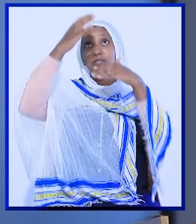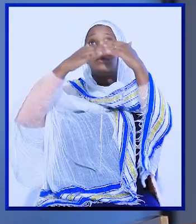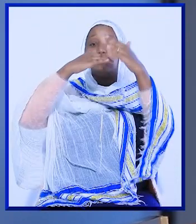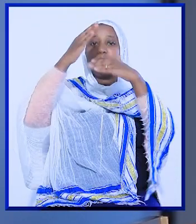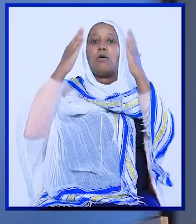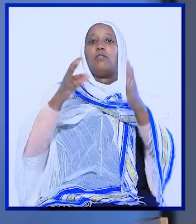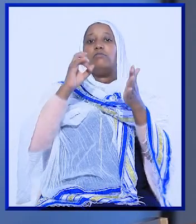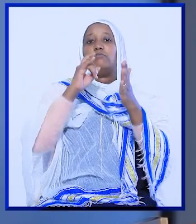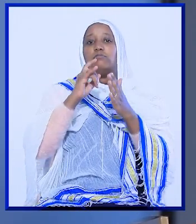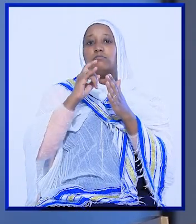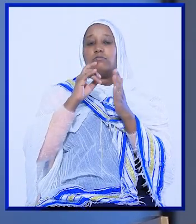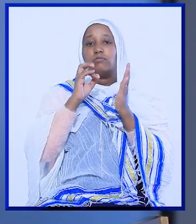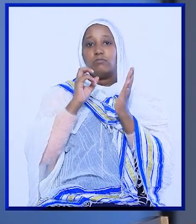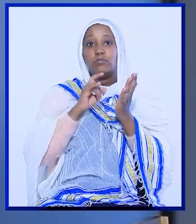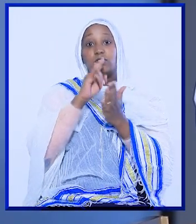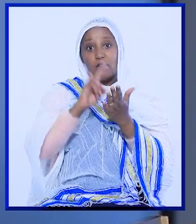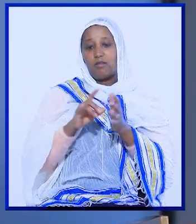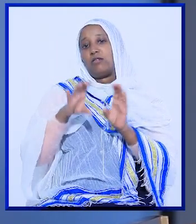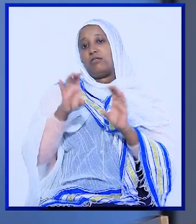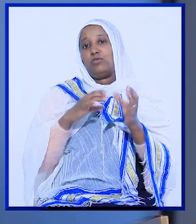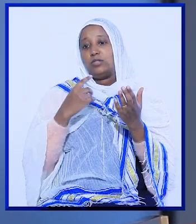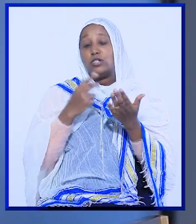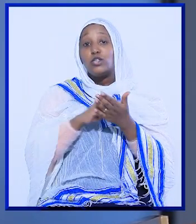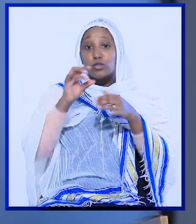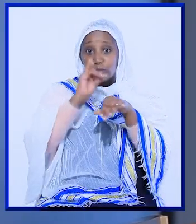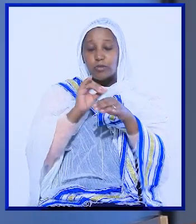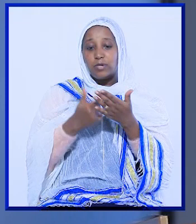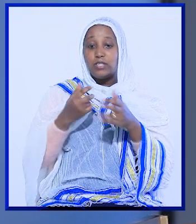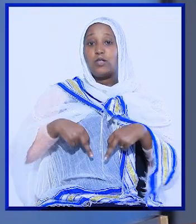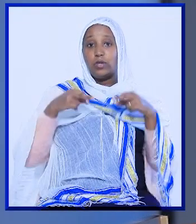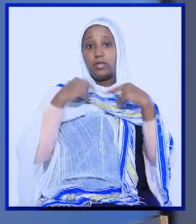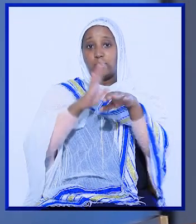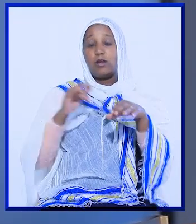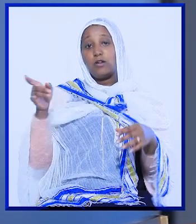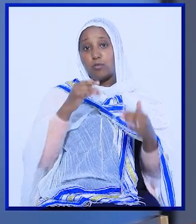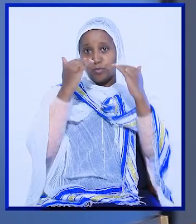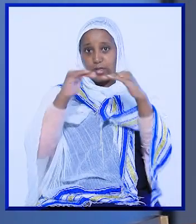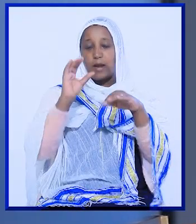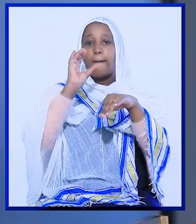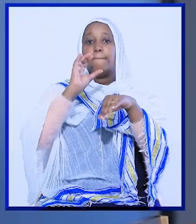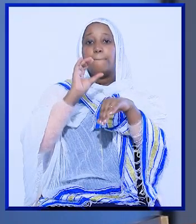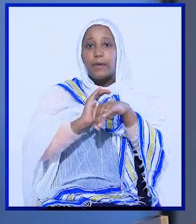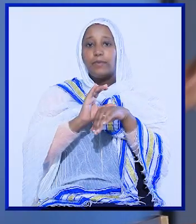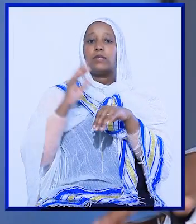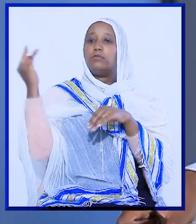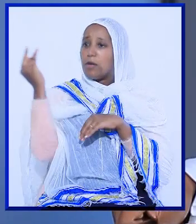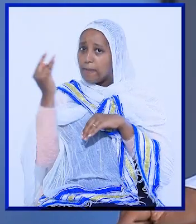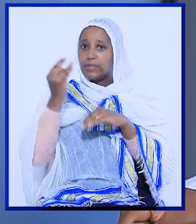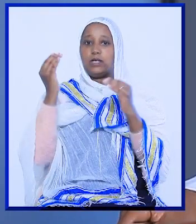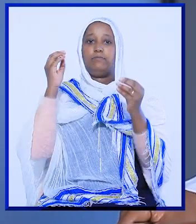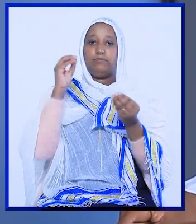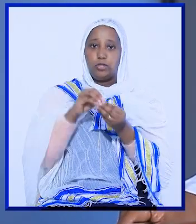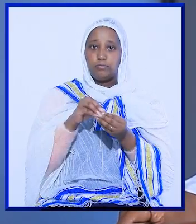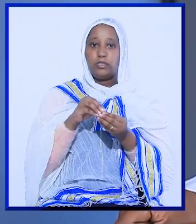የመንግሥተ ሰማያት ዜጎች ታደርጋቸዋለች። ከዚህ አንጻር ቅዱስ ጴጥሮስ ለዚህ ሕይወት የተጠራ እንደመሆኑ መጠን ቤተ ክርስቲያንንም በመመሰለ ቤተ ክርስቲያንን